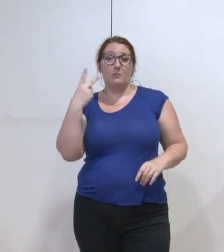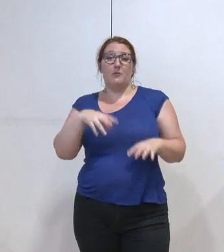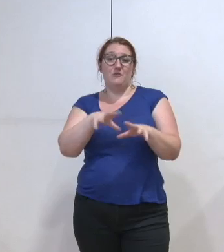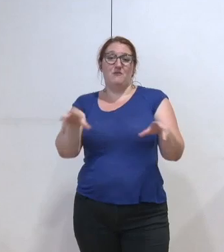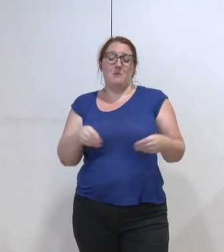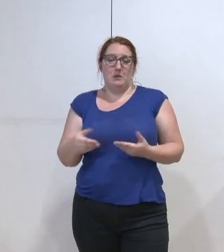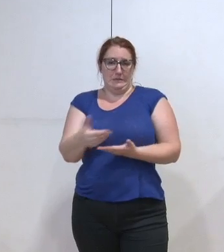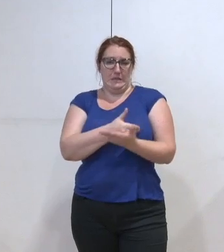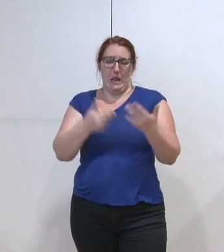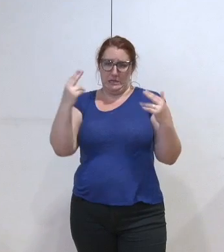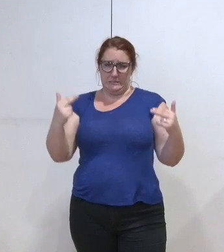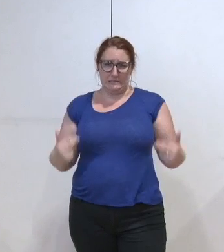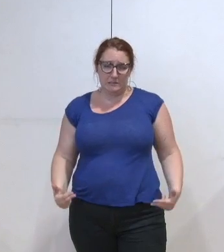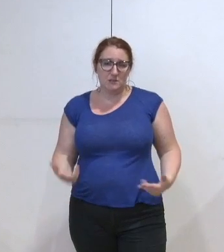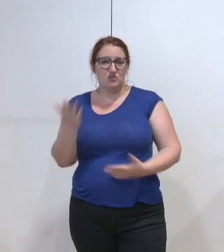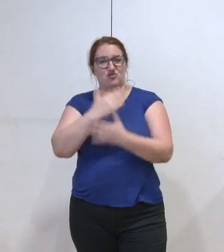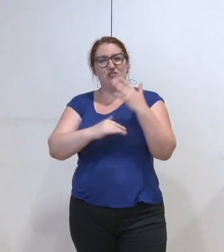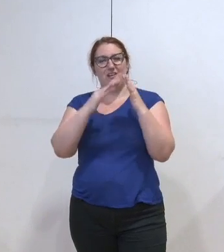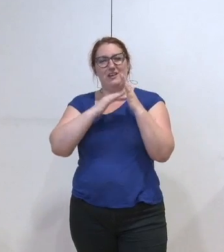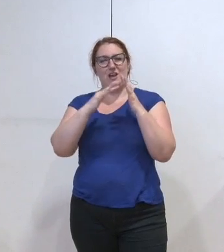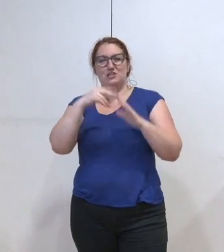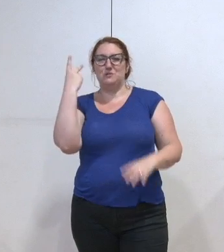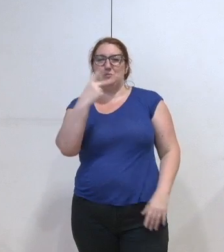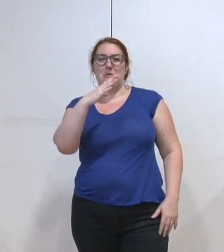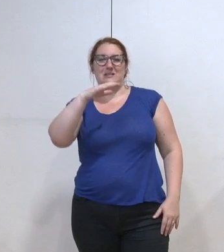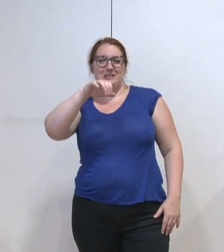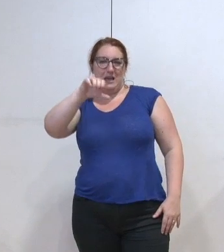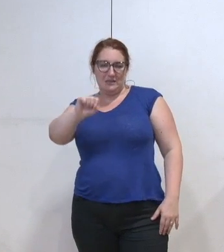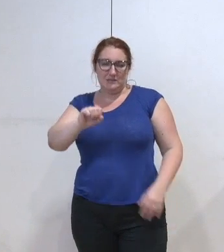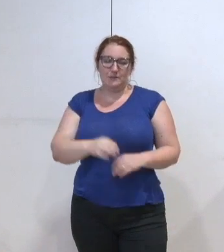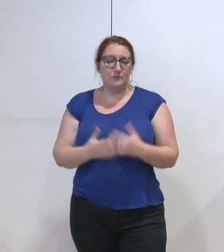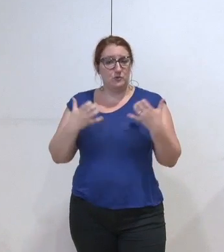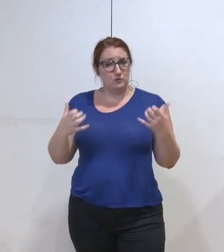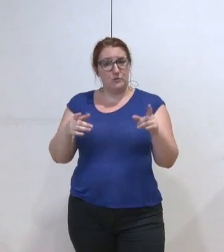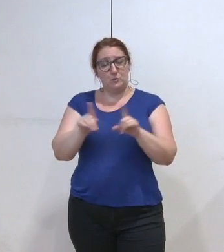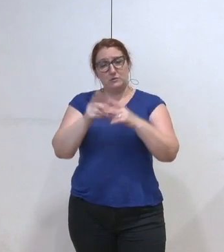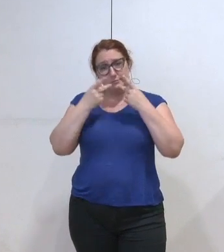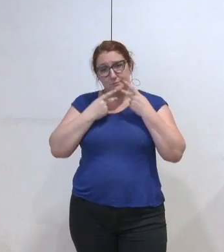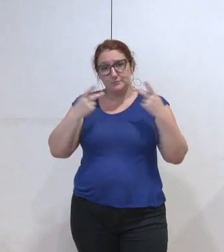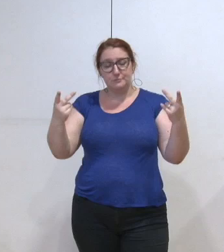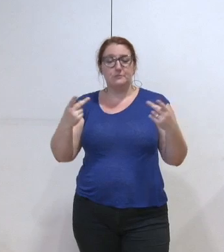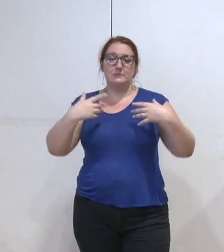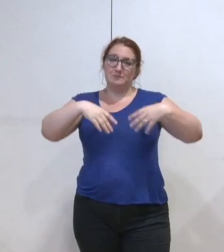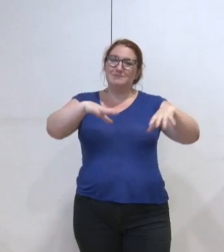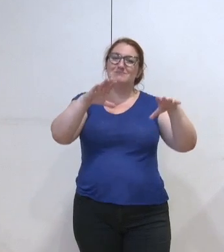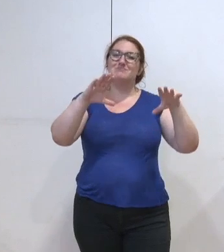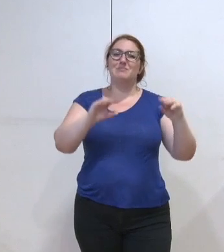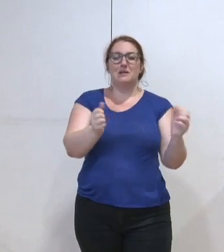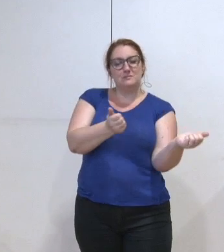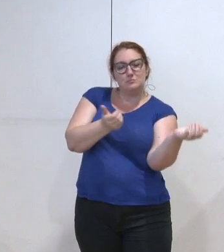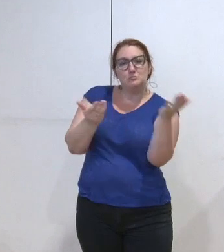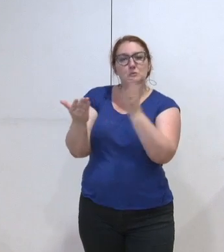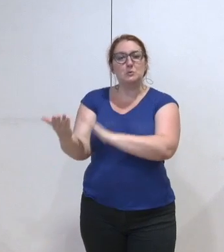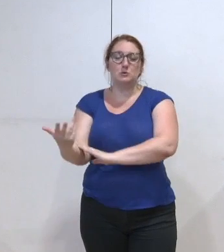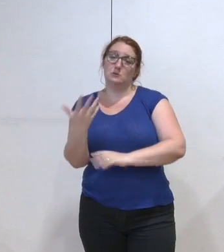crèches du CCAS je tiens aussi à souligner qu'un travail sera mené sur la qualité et l'offre des places offertes